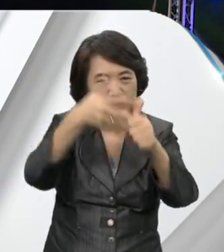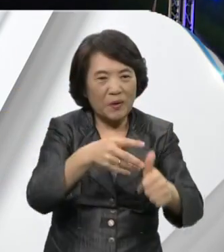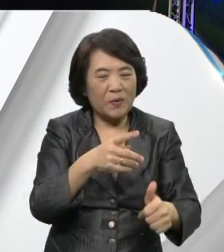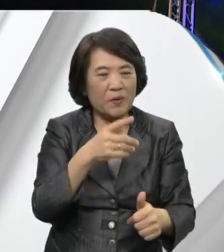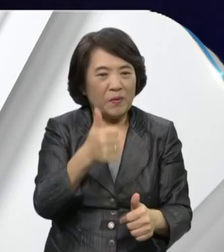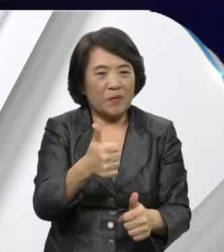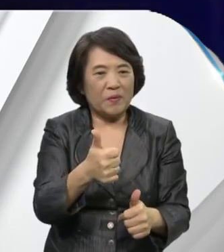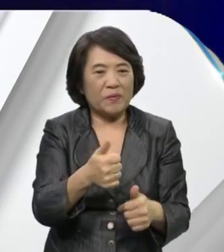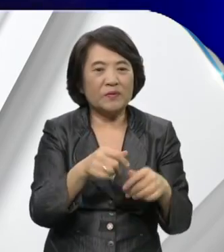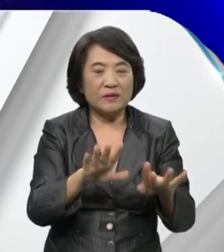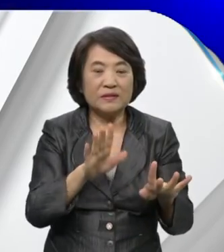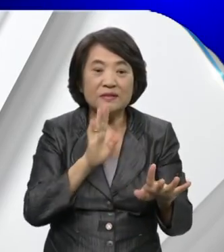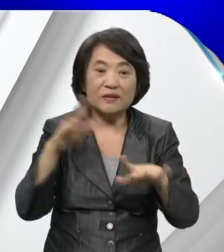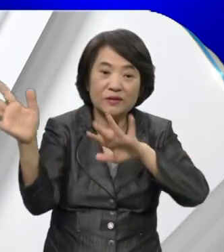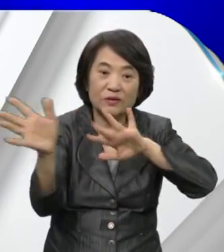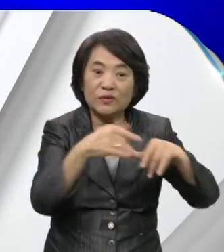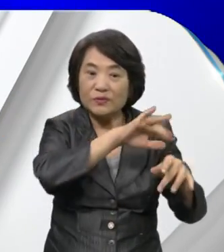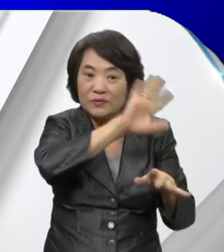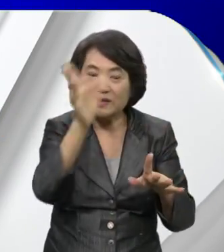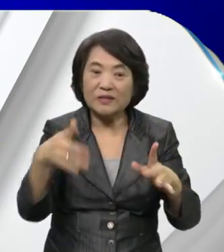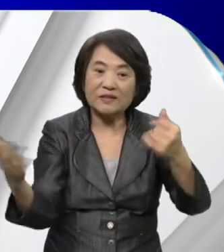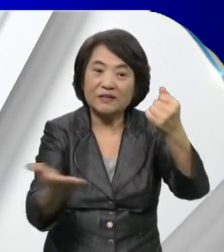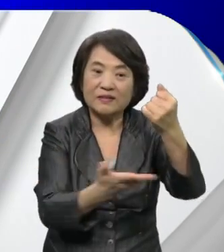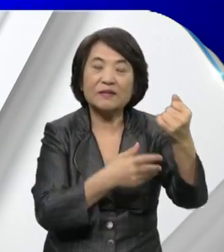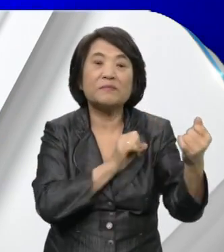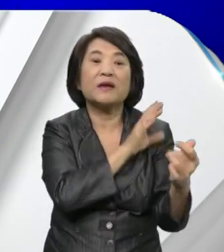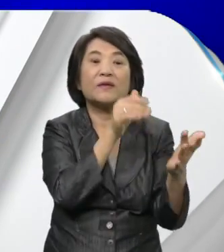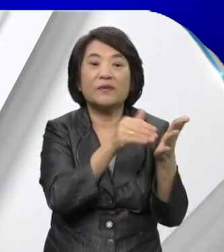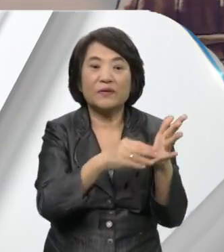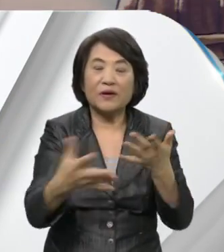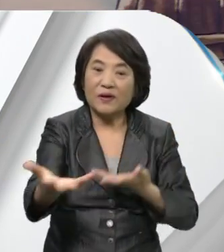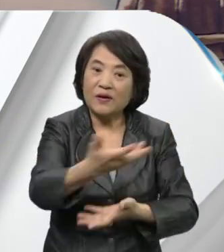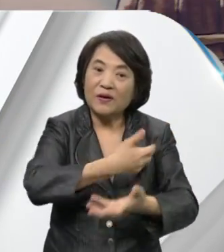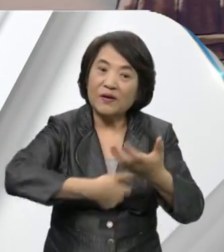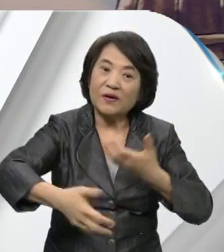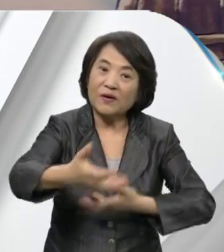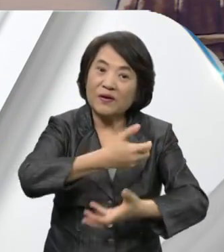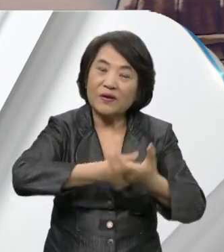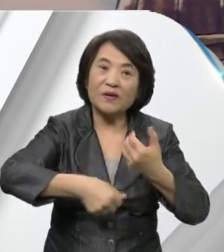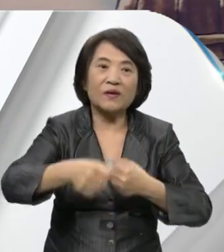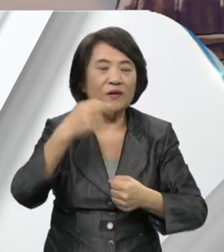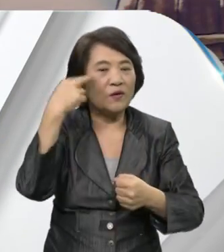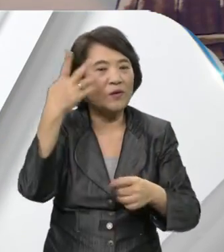本今年嘅高桥贺寿神法统圆满落幕。客家新闻潘胜峰频道报道。